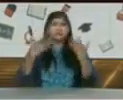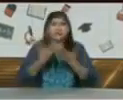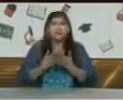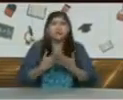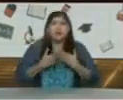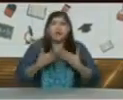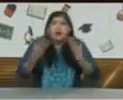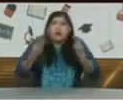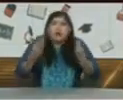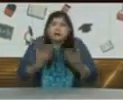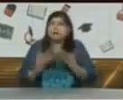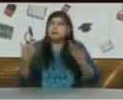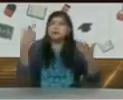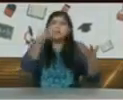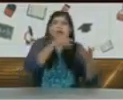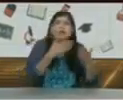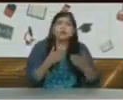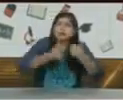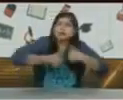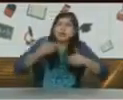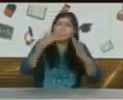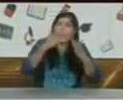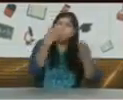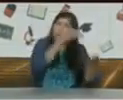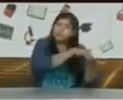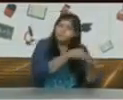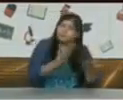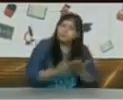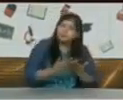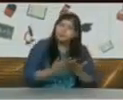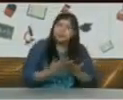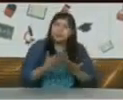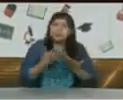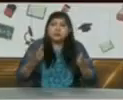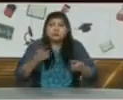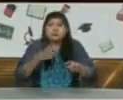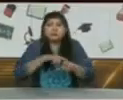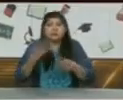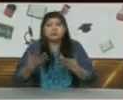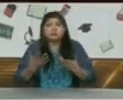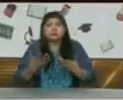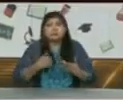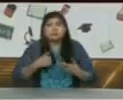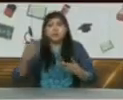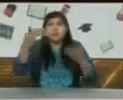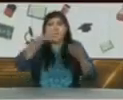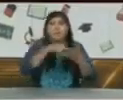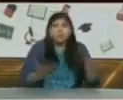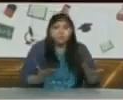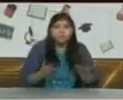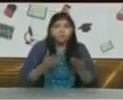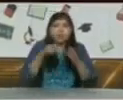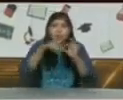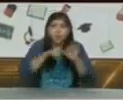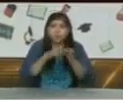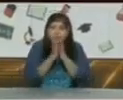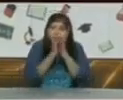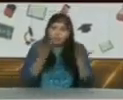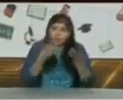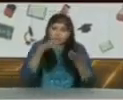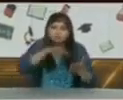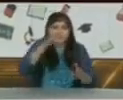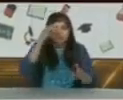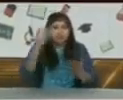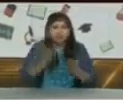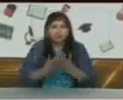आप घबराए हुए रहेंगे, तो इस बात की संभावना बहुत ज्यादा होगी कि जैसे ही आप क्वेश्चन पेपर देखेंगे